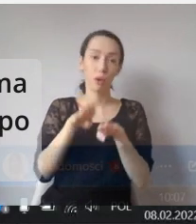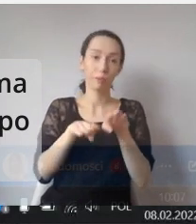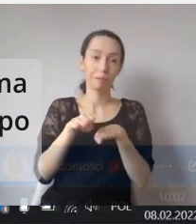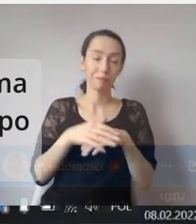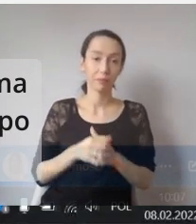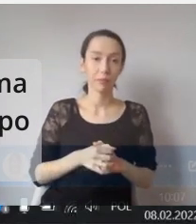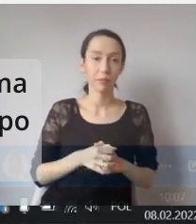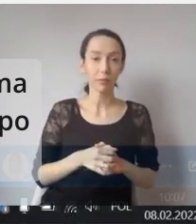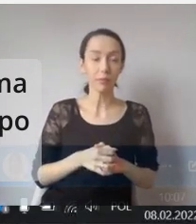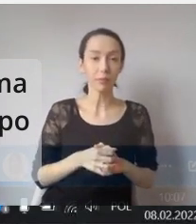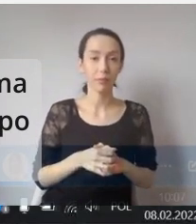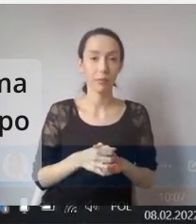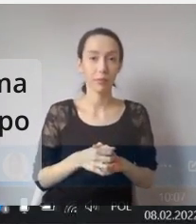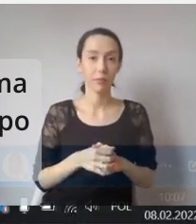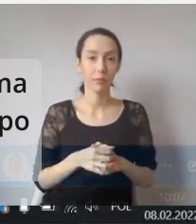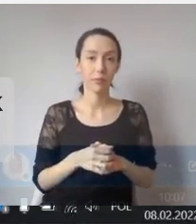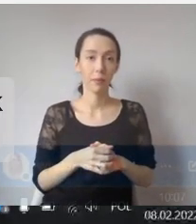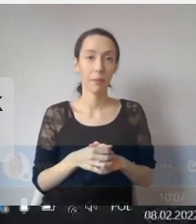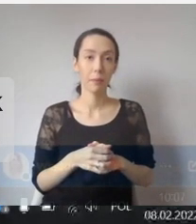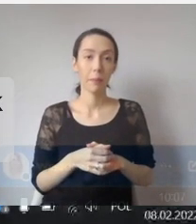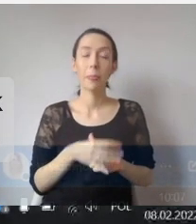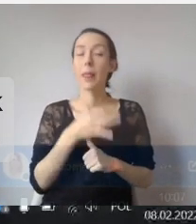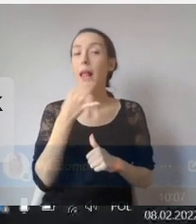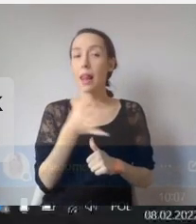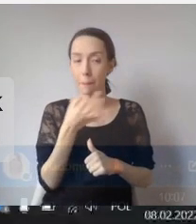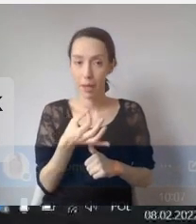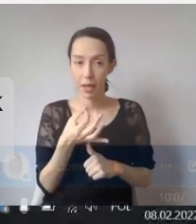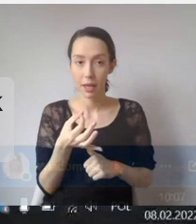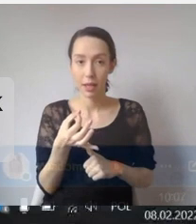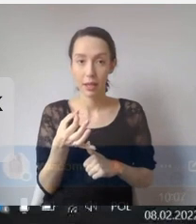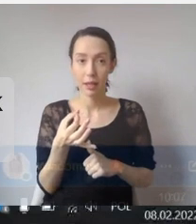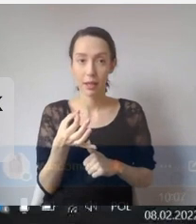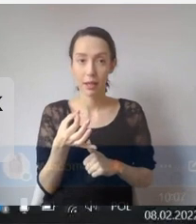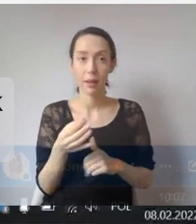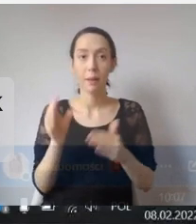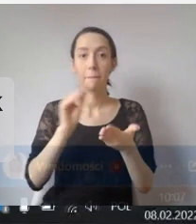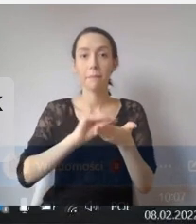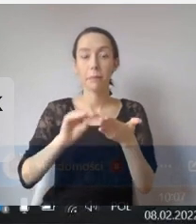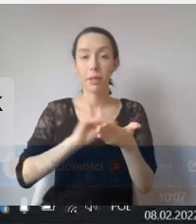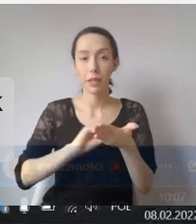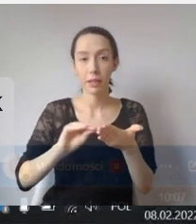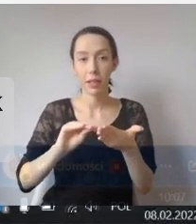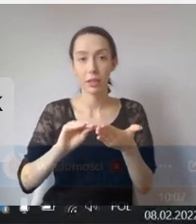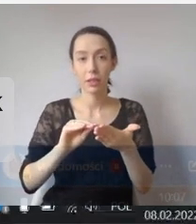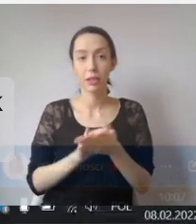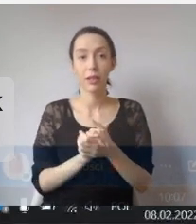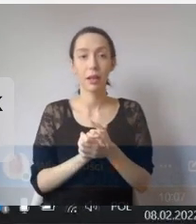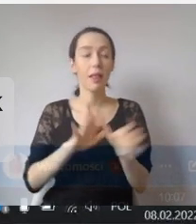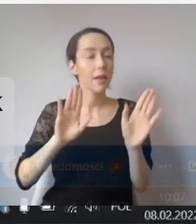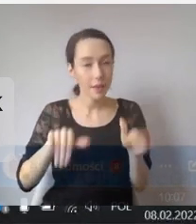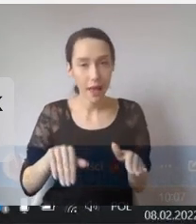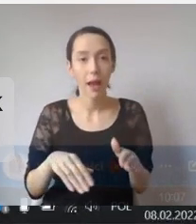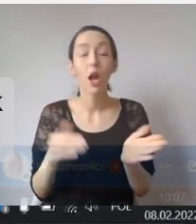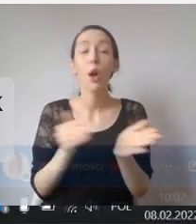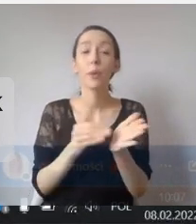na jakim się po prostu posługujemy. Także lepiej po prostu tutaj jak najbardziej można dodać, ale wtedy i tak